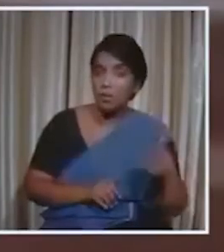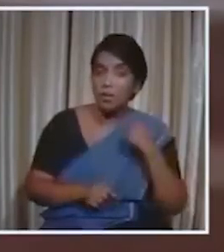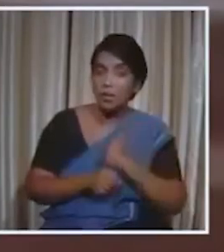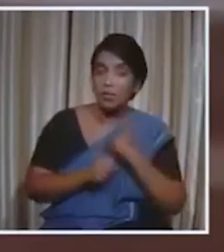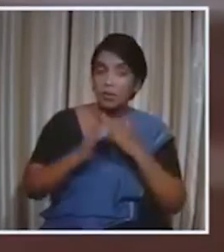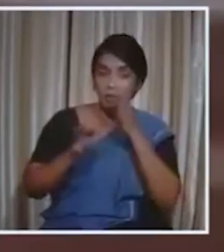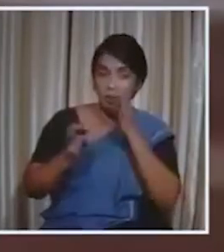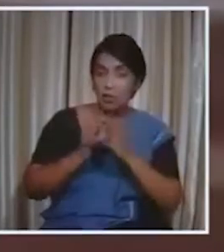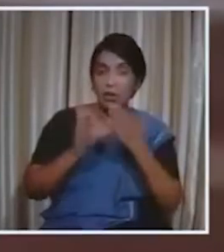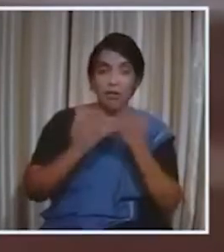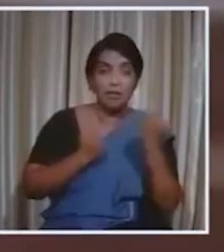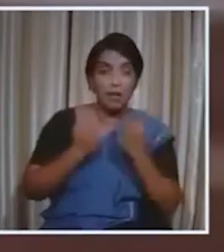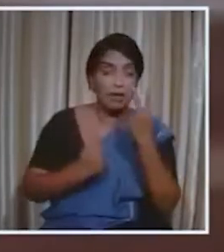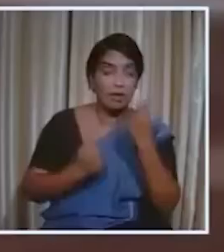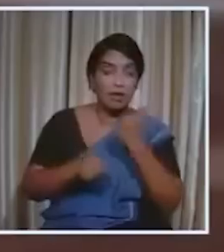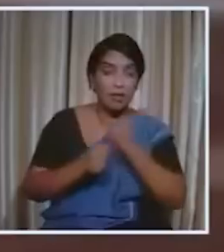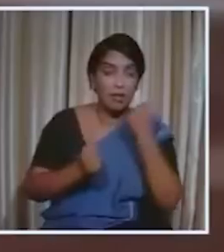देपल